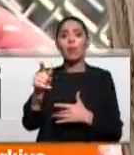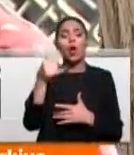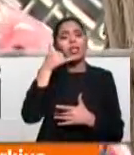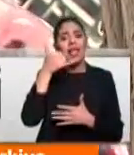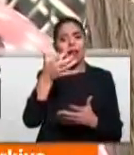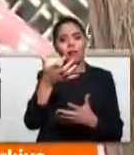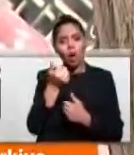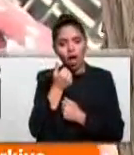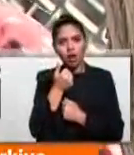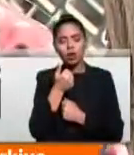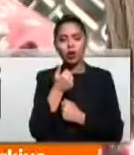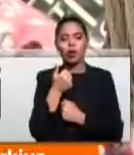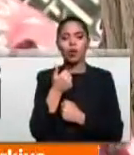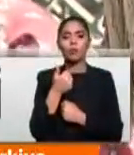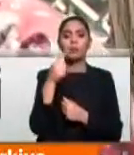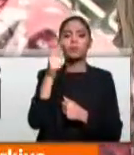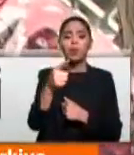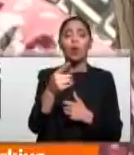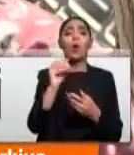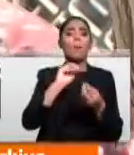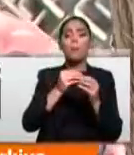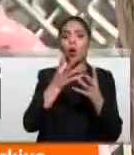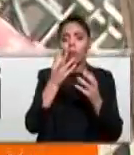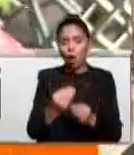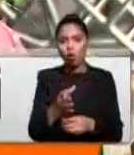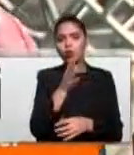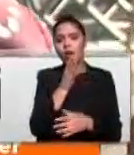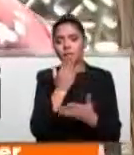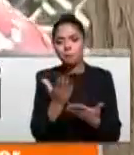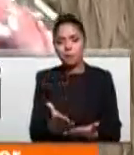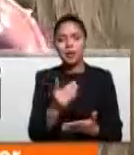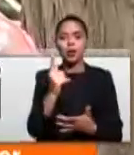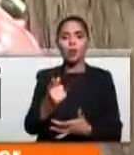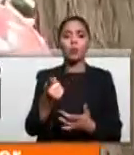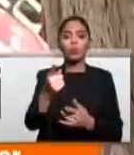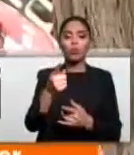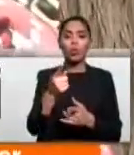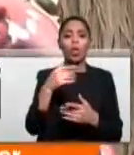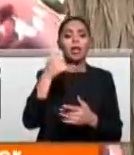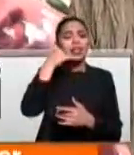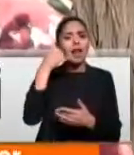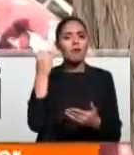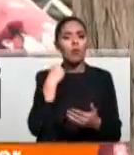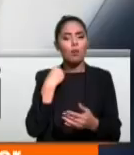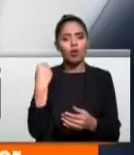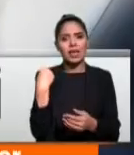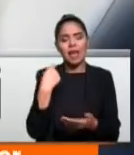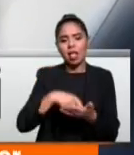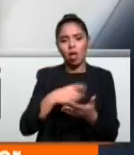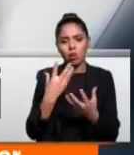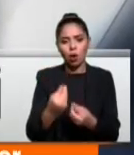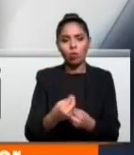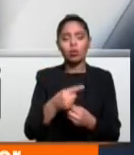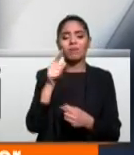Bana ulaşabilsin diye. Yoksa sorun çıkartacağını biliyor. Hatta bunun, bu telefonun borcu da daha yeni bitti. Geride